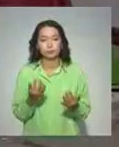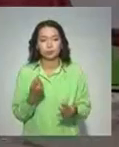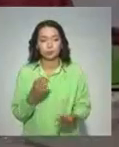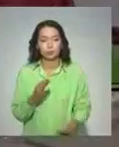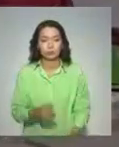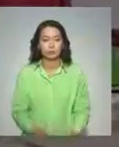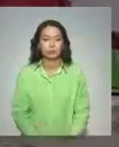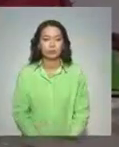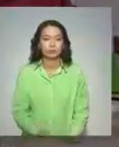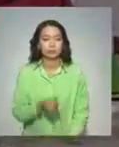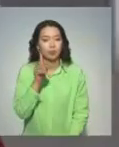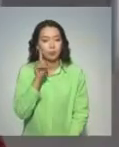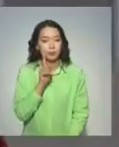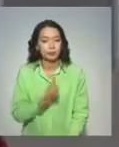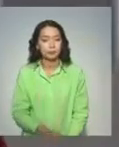Дәмді.